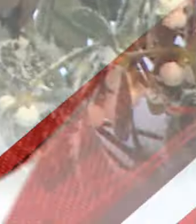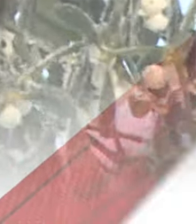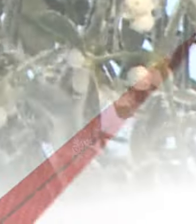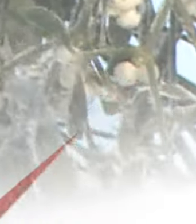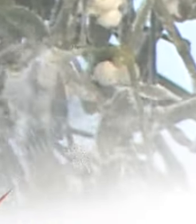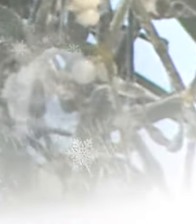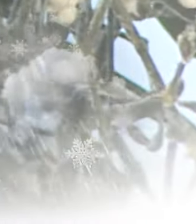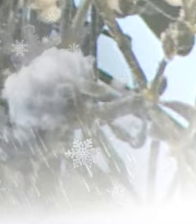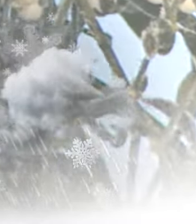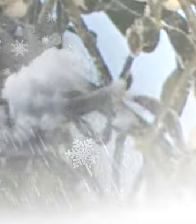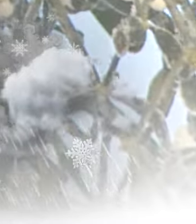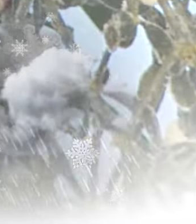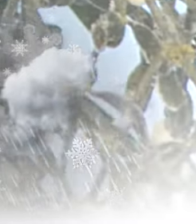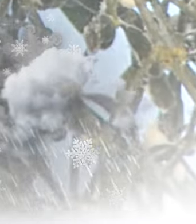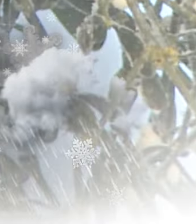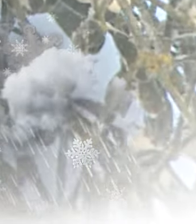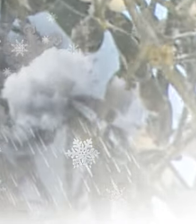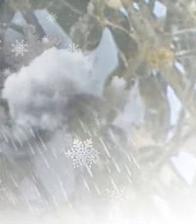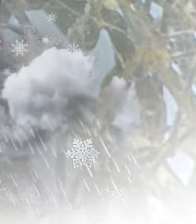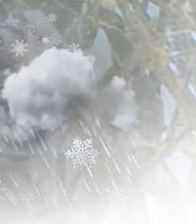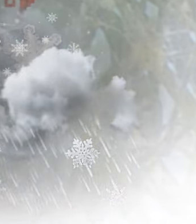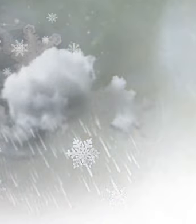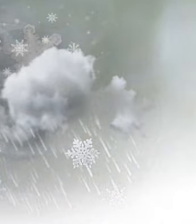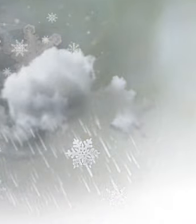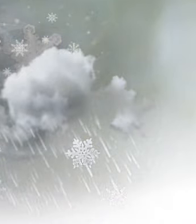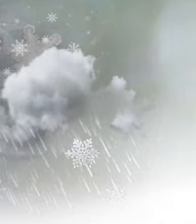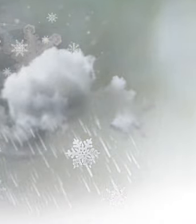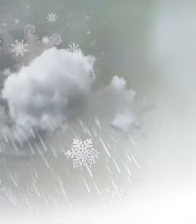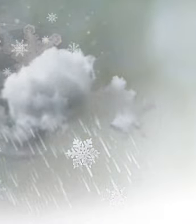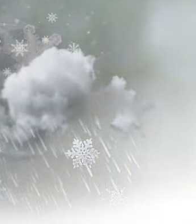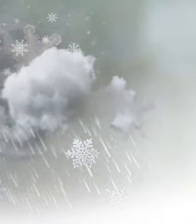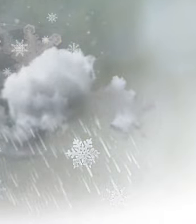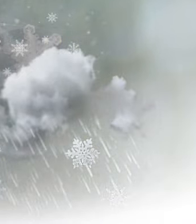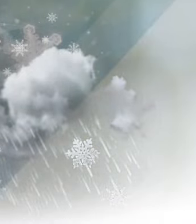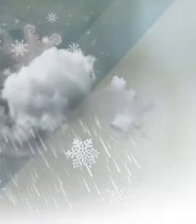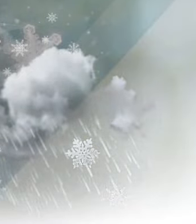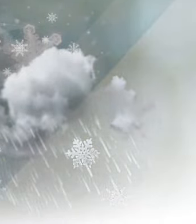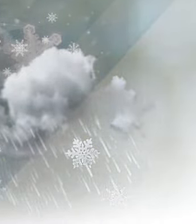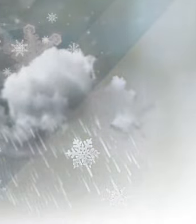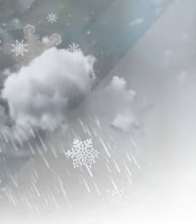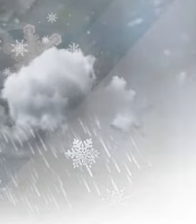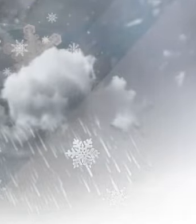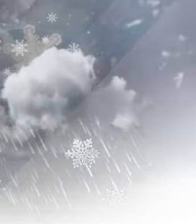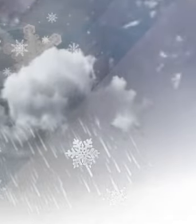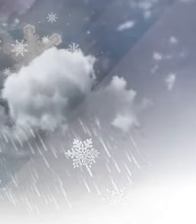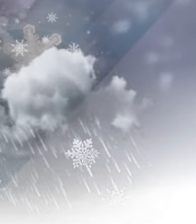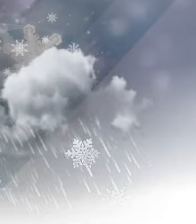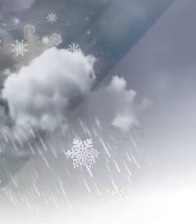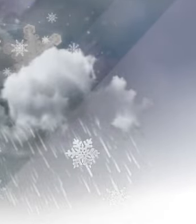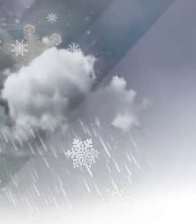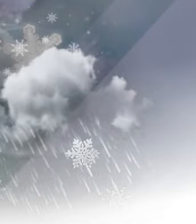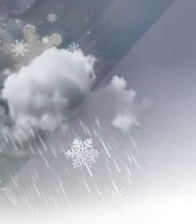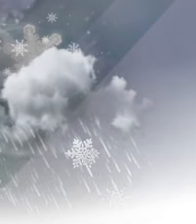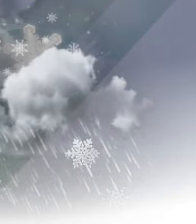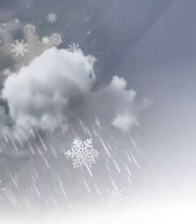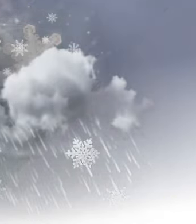У чатвер 15 лютого у Гродні чакається пахмурной надвор'є махчымы невялікі дож